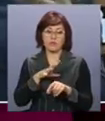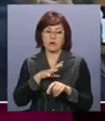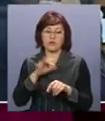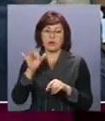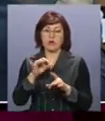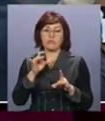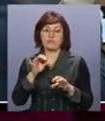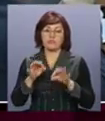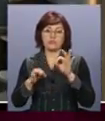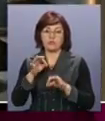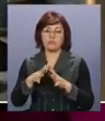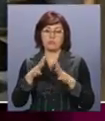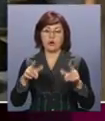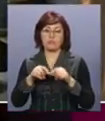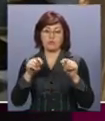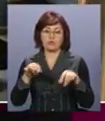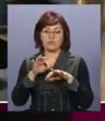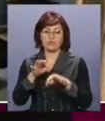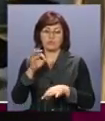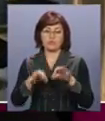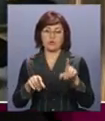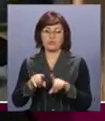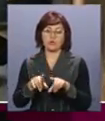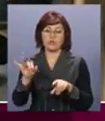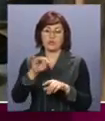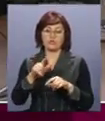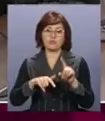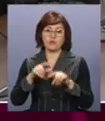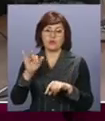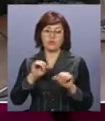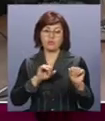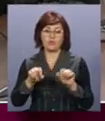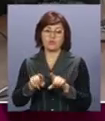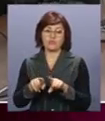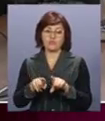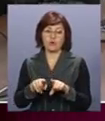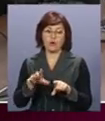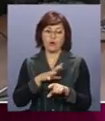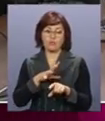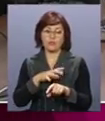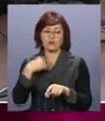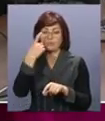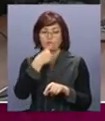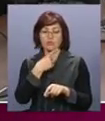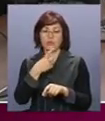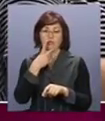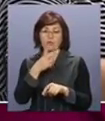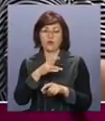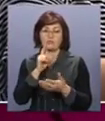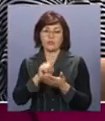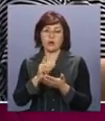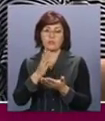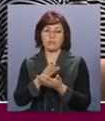атышулы процестің ашық өткенмен сотталушыларды, олардың туыстары мен қорғаушыларды бет жүзін көрсетуге мүлде тыйым